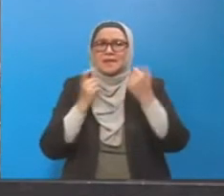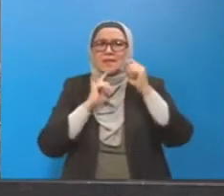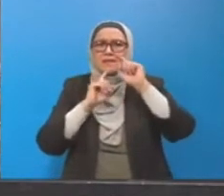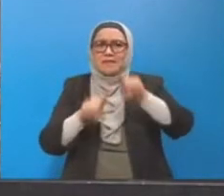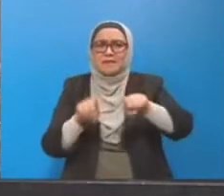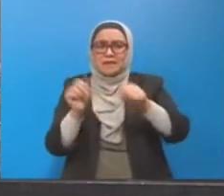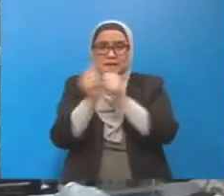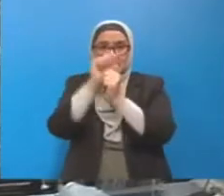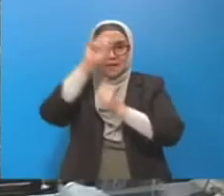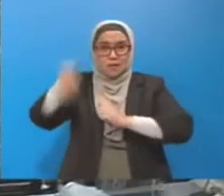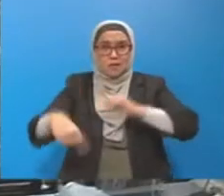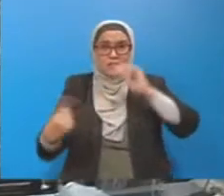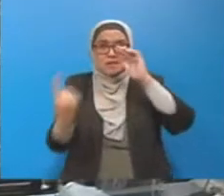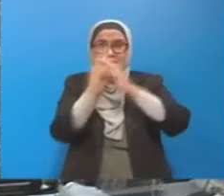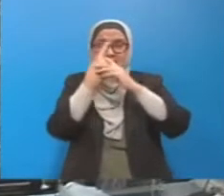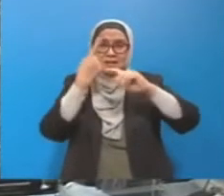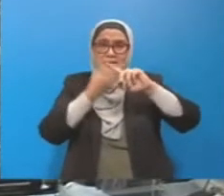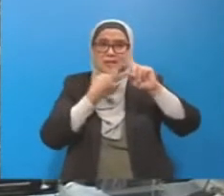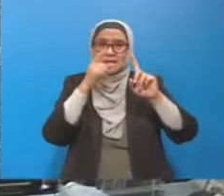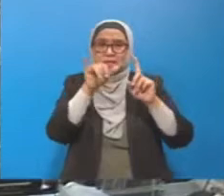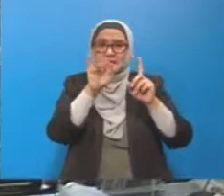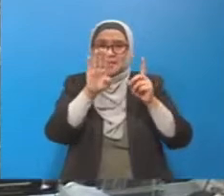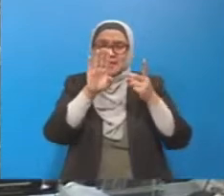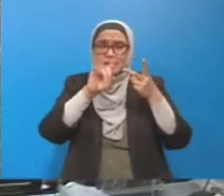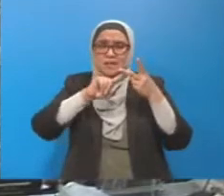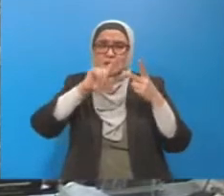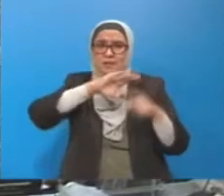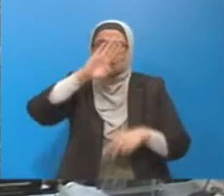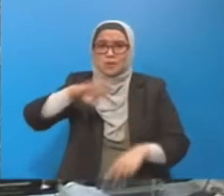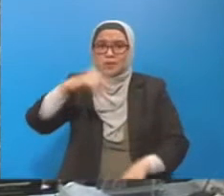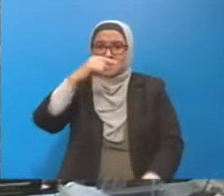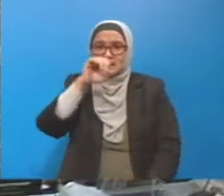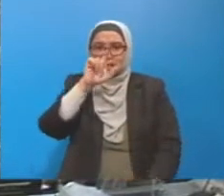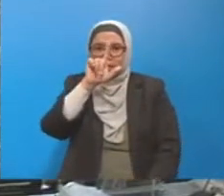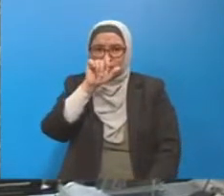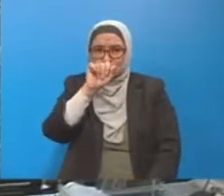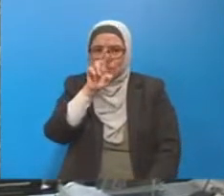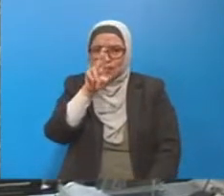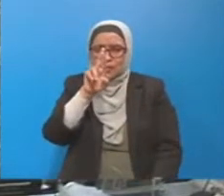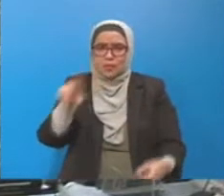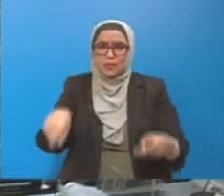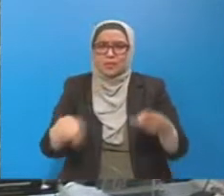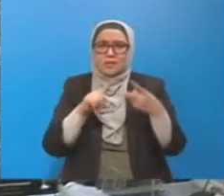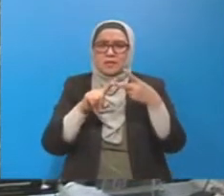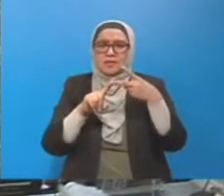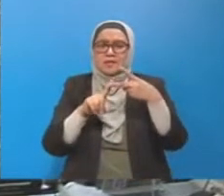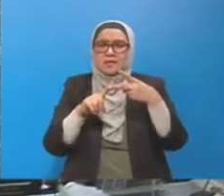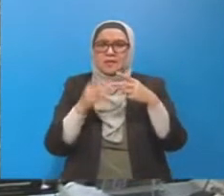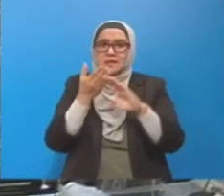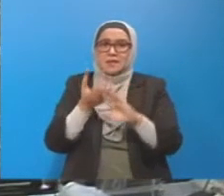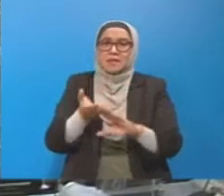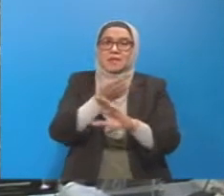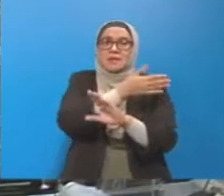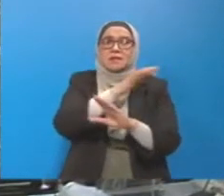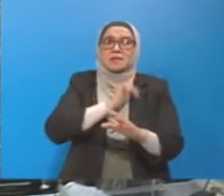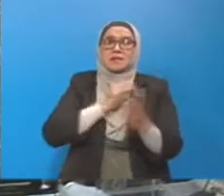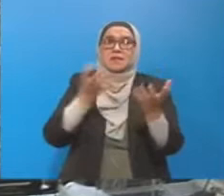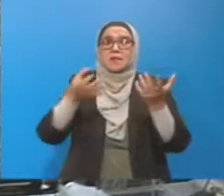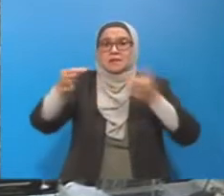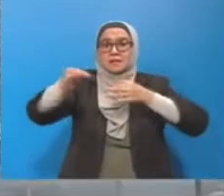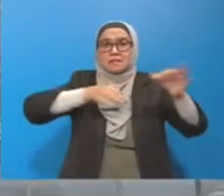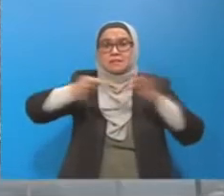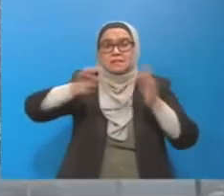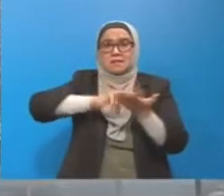soalnya yang dibangkitkan oleh yang Bro matabokep logo seenak sebelum itu saya nak beri interpretasi berkenaan dengan